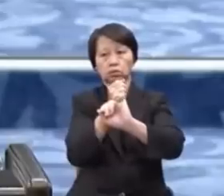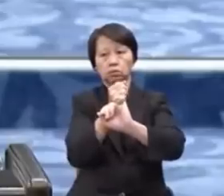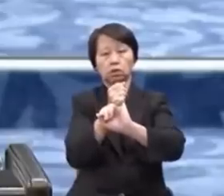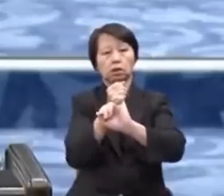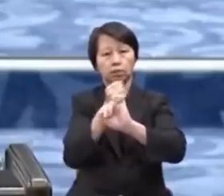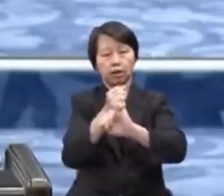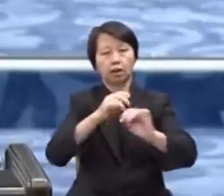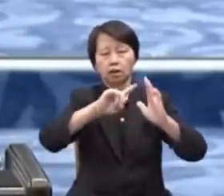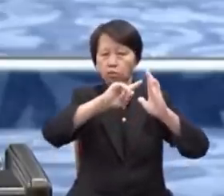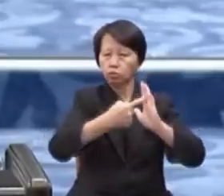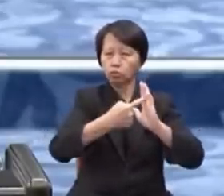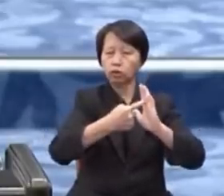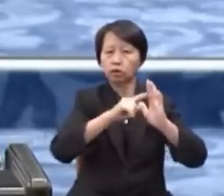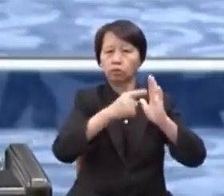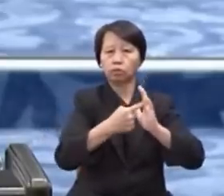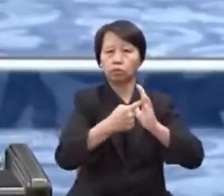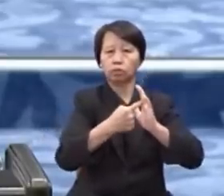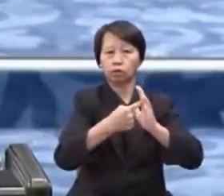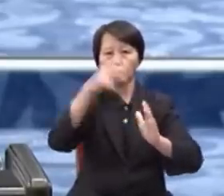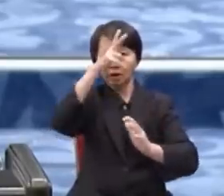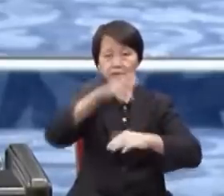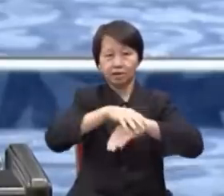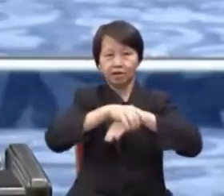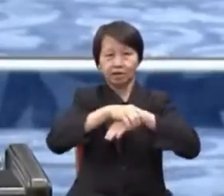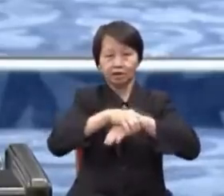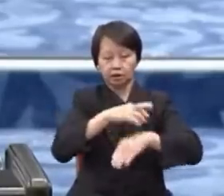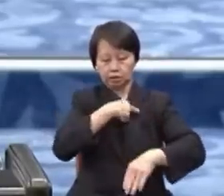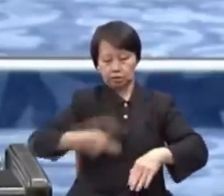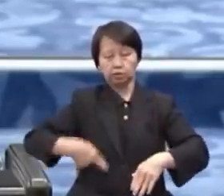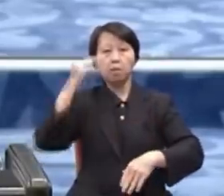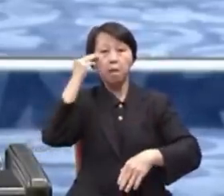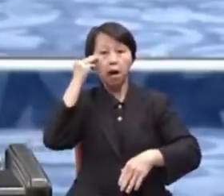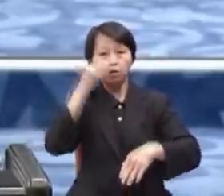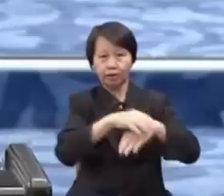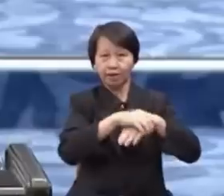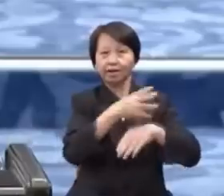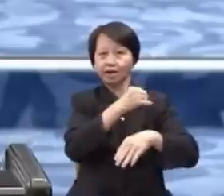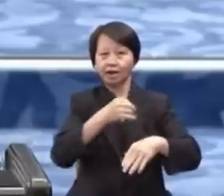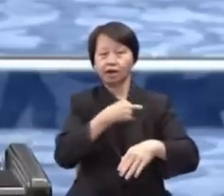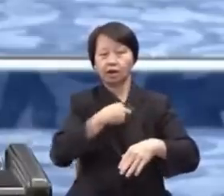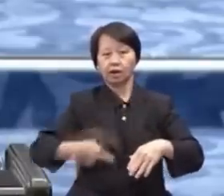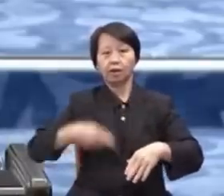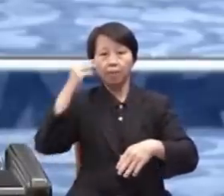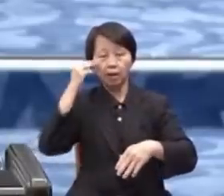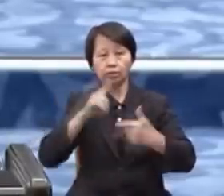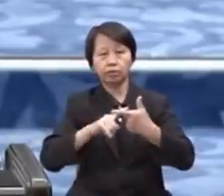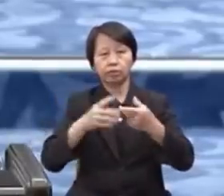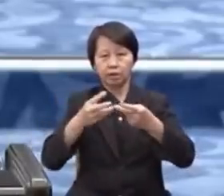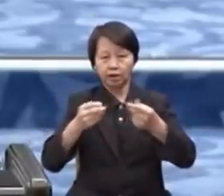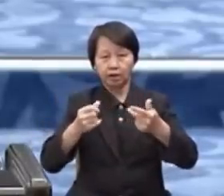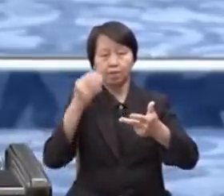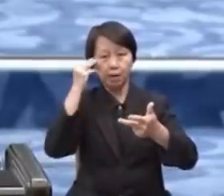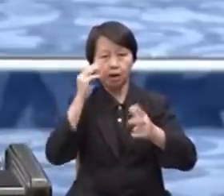bermula dengan Kerajaan Inggris dan raja-raja Melayu perjanjian persekutuan Tanah Melayu